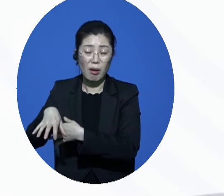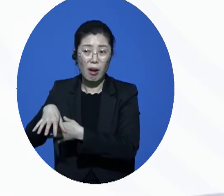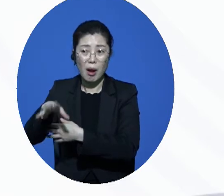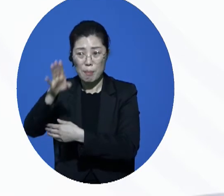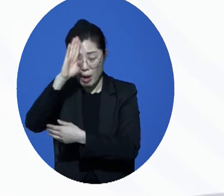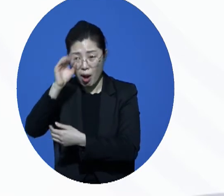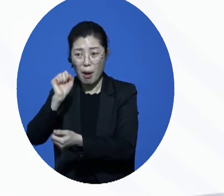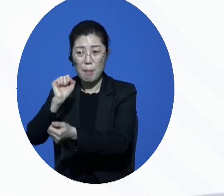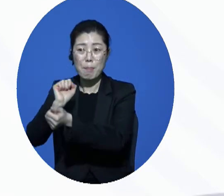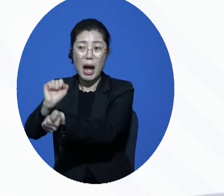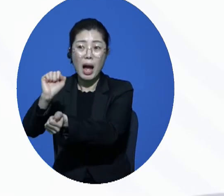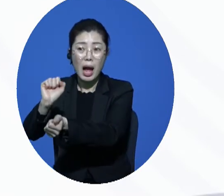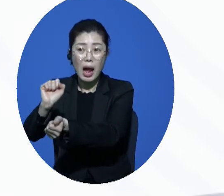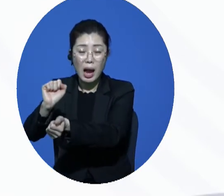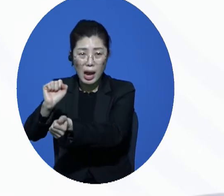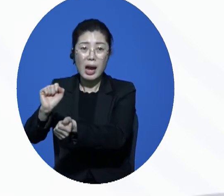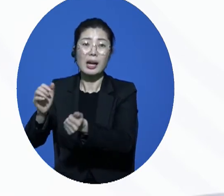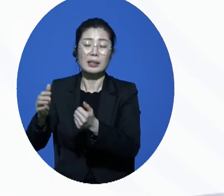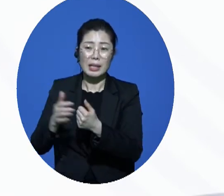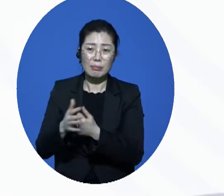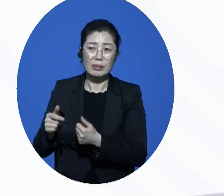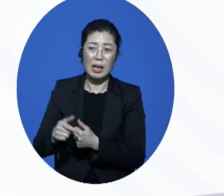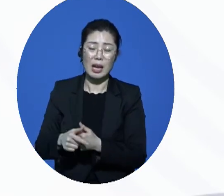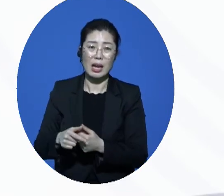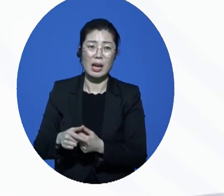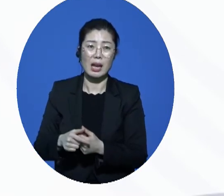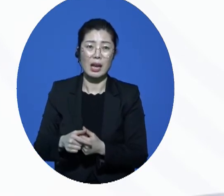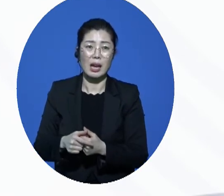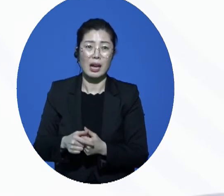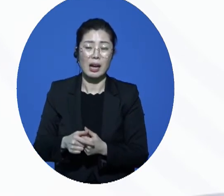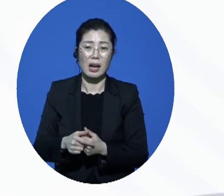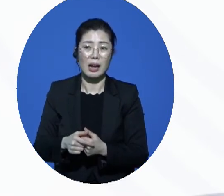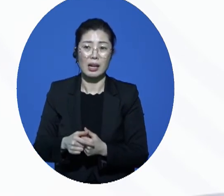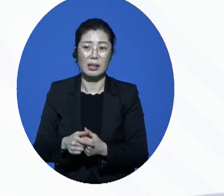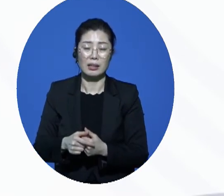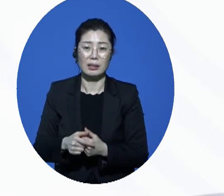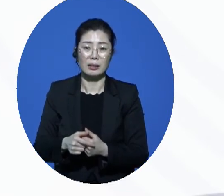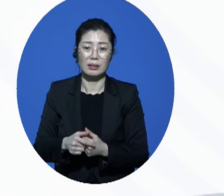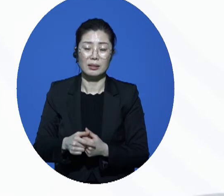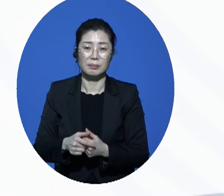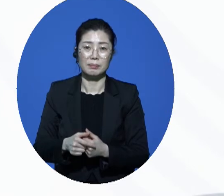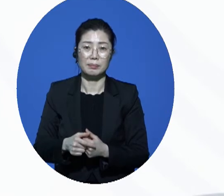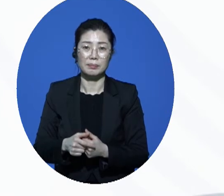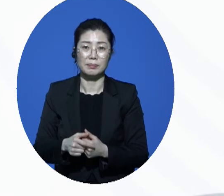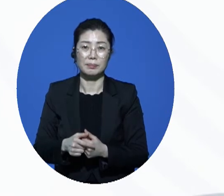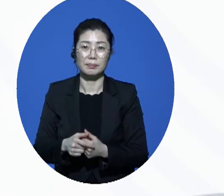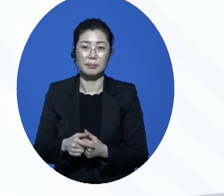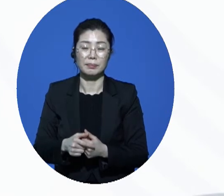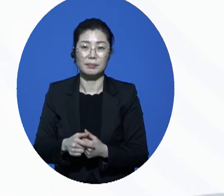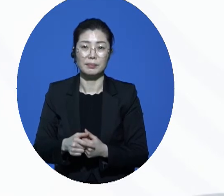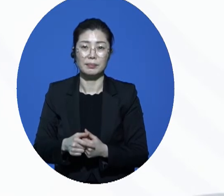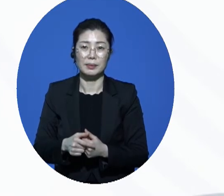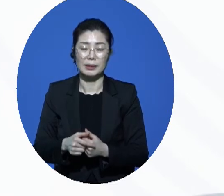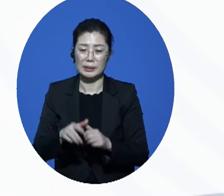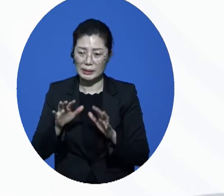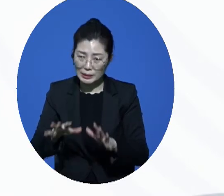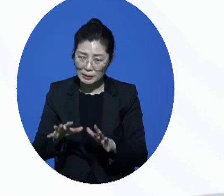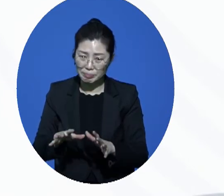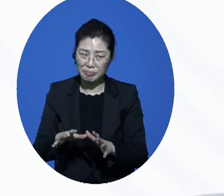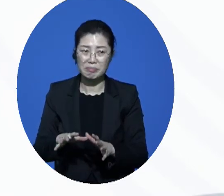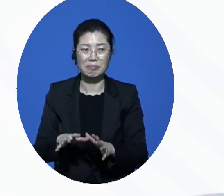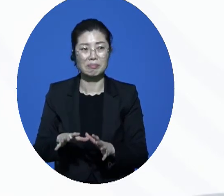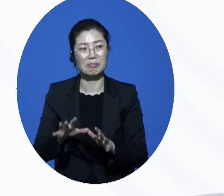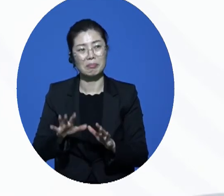지원사들 사이에서 우리가 아무런 지원 체계나 지침도 없이 너무 위험하다 라고 하는 불안이